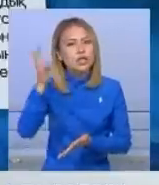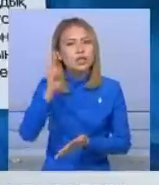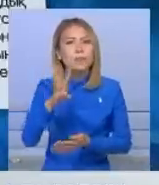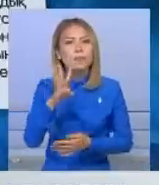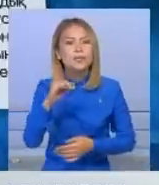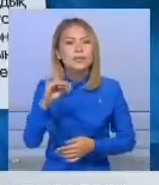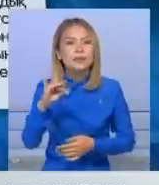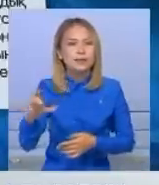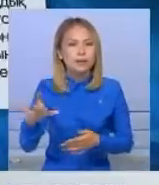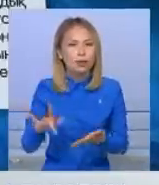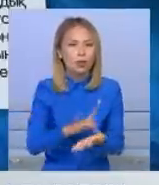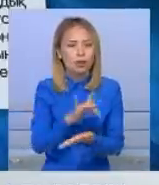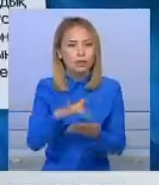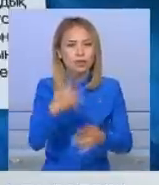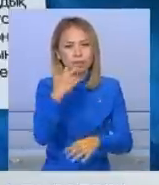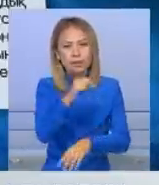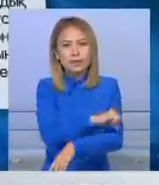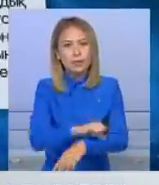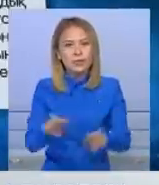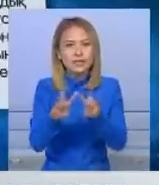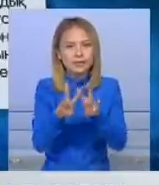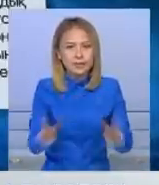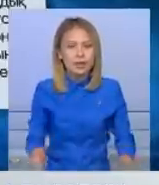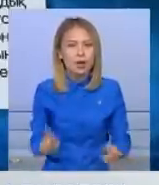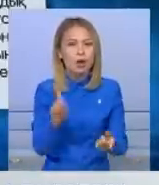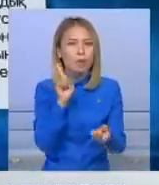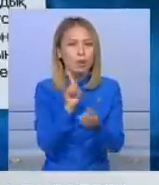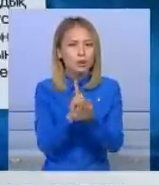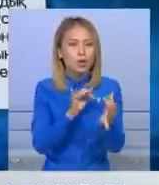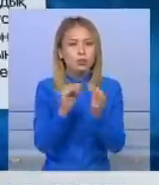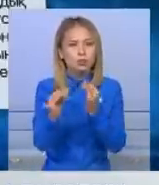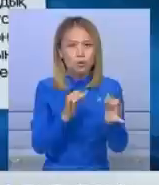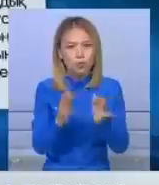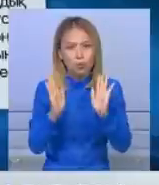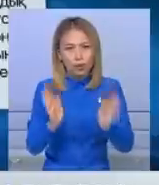Қазақстан елшісі Мысыр сыртқы істер министрінің орынбасарымен осы мәселе бойынша